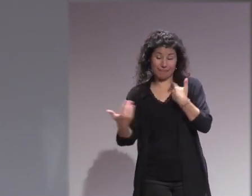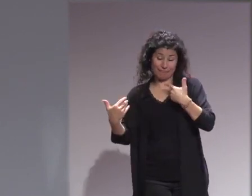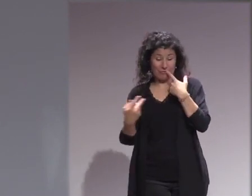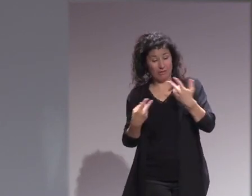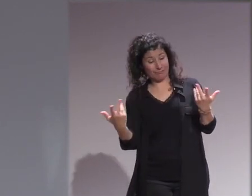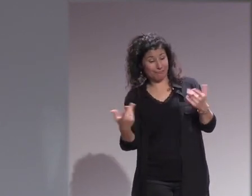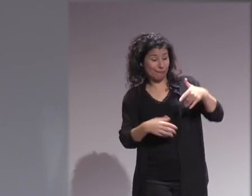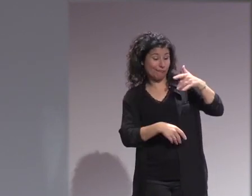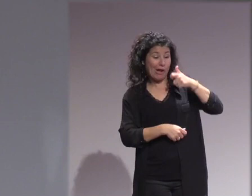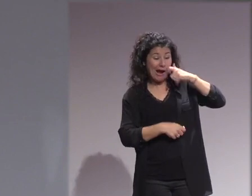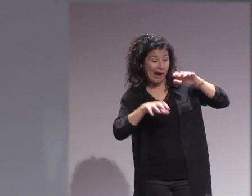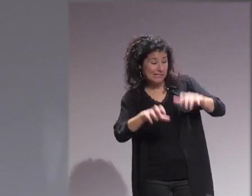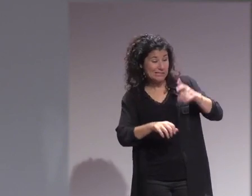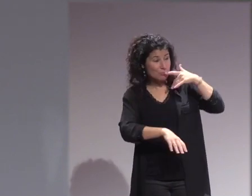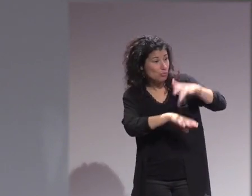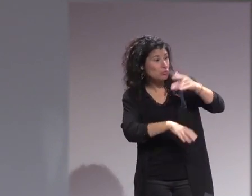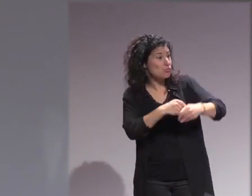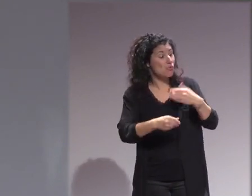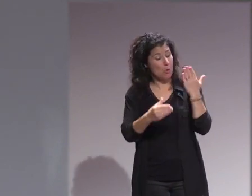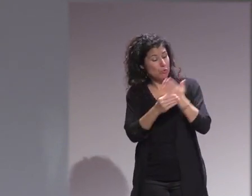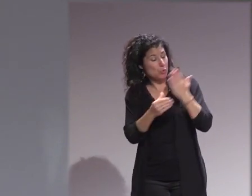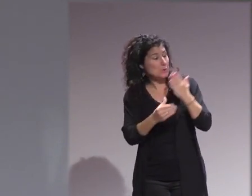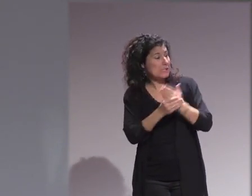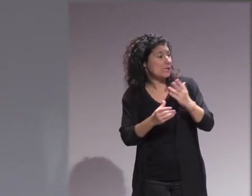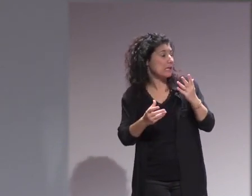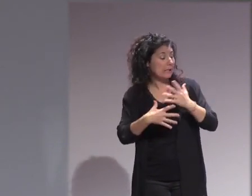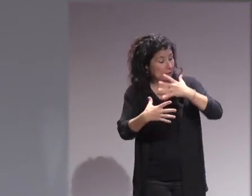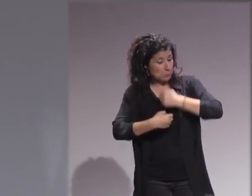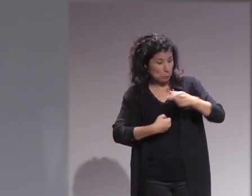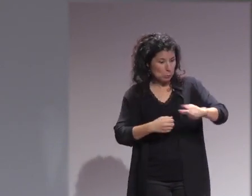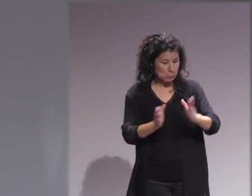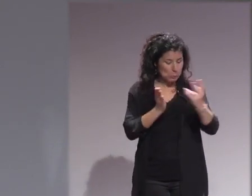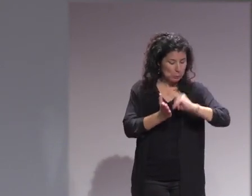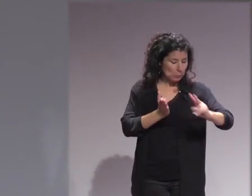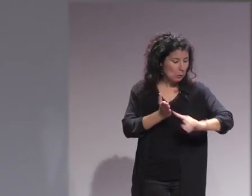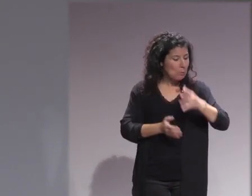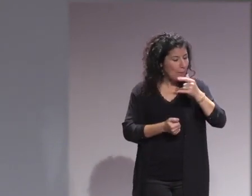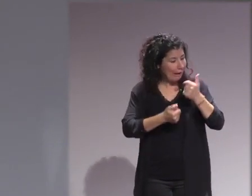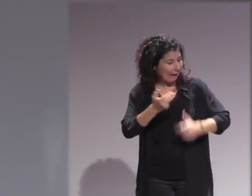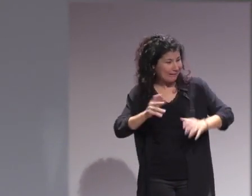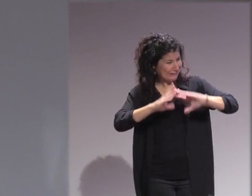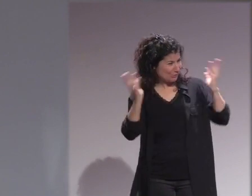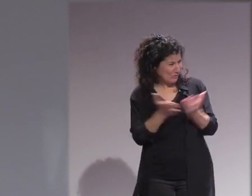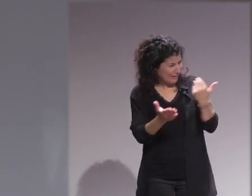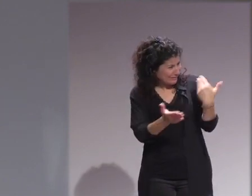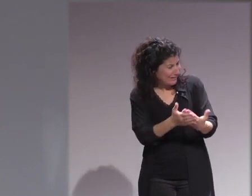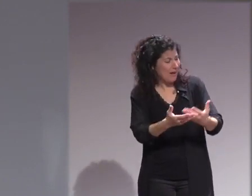du coup, toute sa vie, tout son passé sont marqués par l'opacité. Hein ? Encore une fois, ce sont des questions rhétoriques. C'est ça aussi